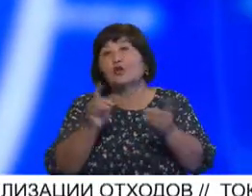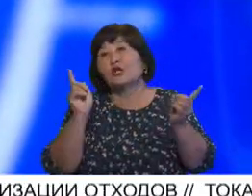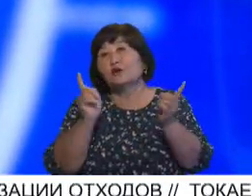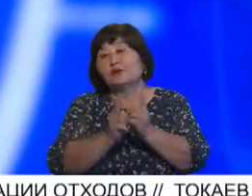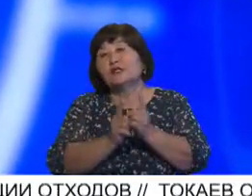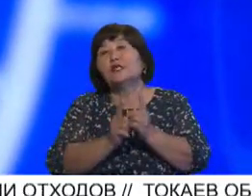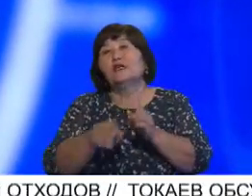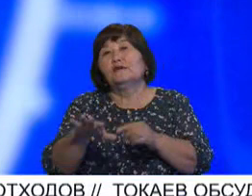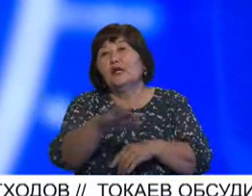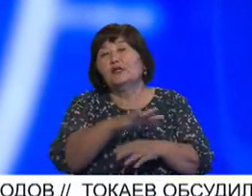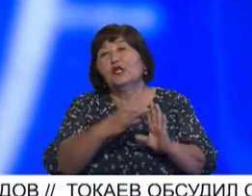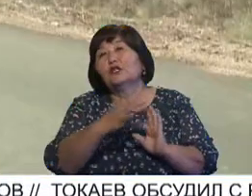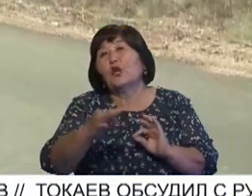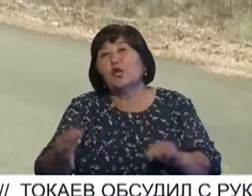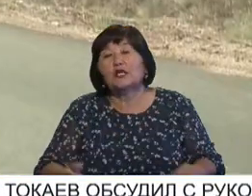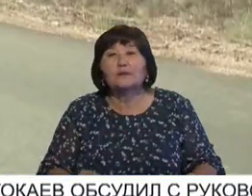в вышеуказанных селах.